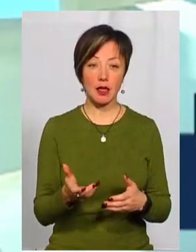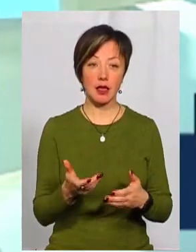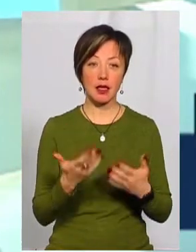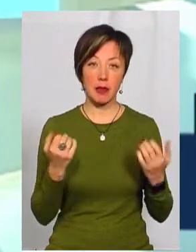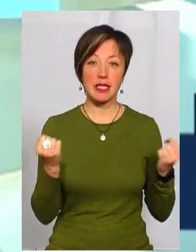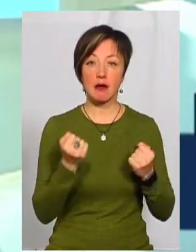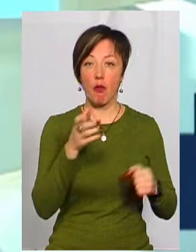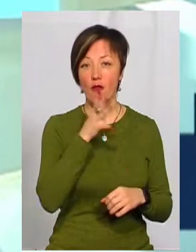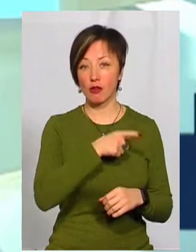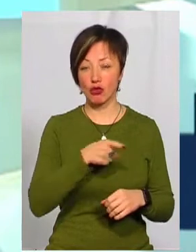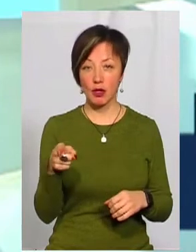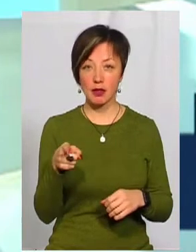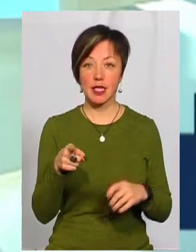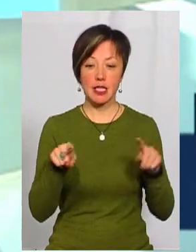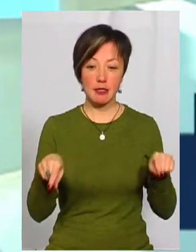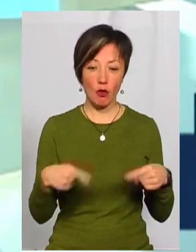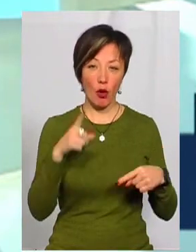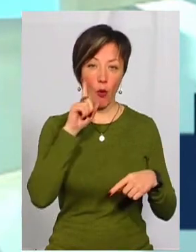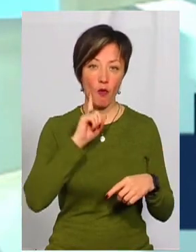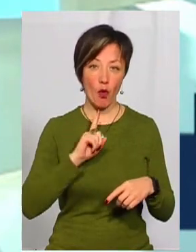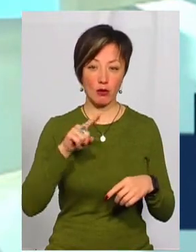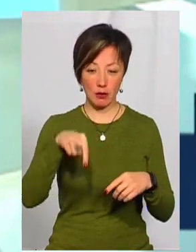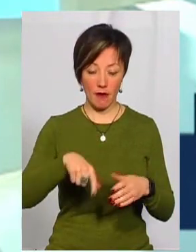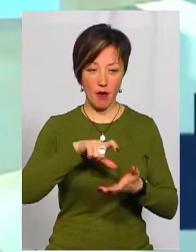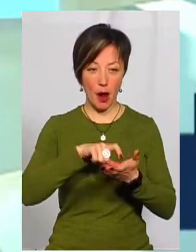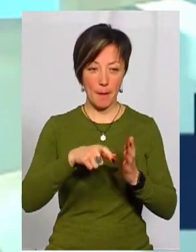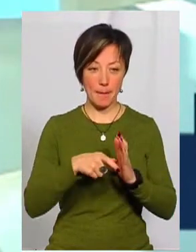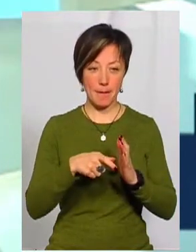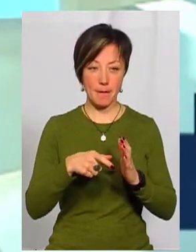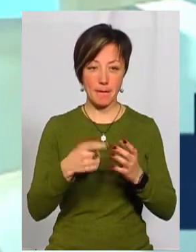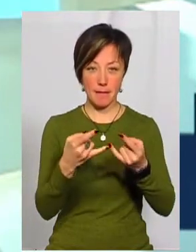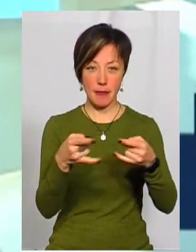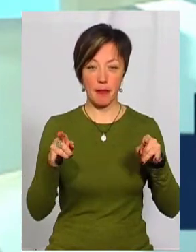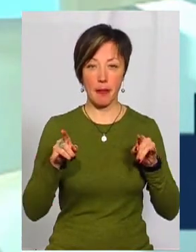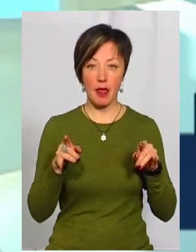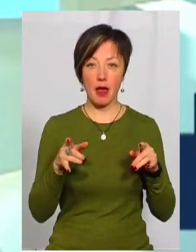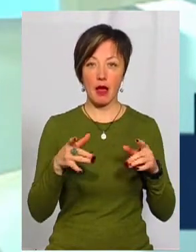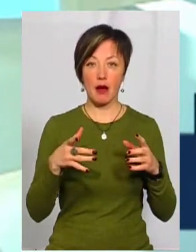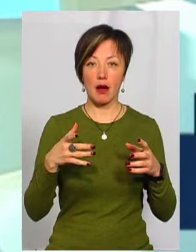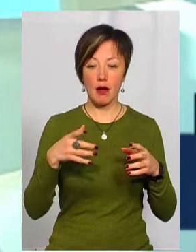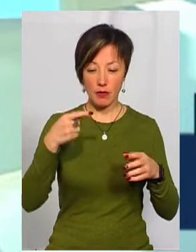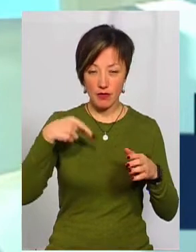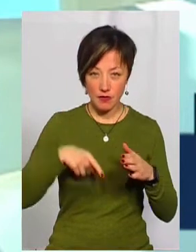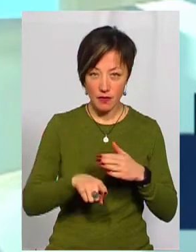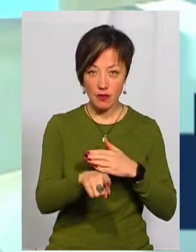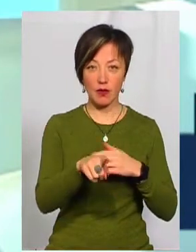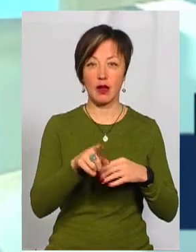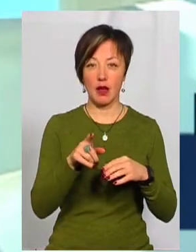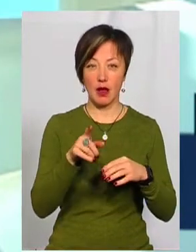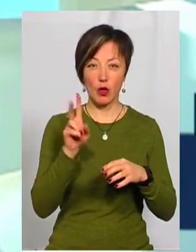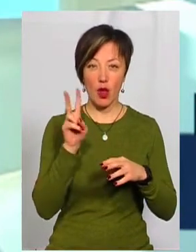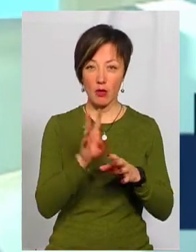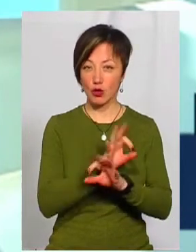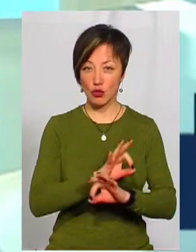на увазі зимовий час, він собі створює комфорт в кабіні, тобто обдув кабіни йде чудовий, обдув салону буде